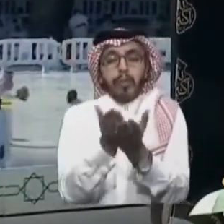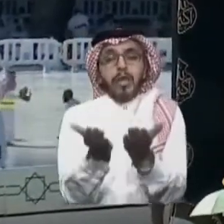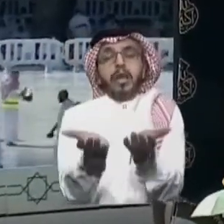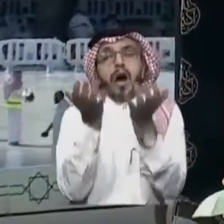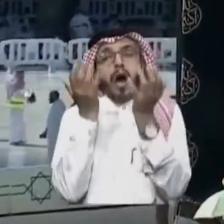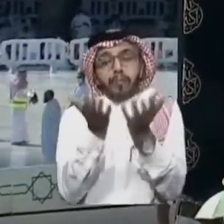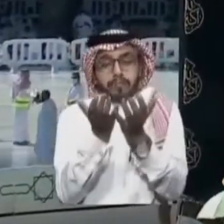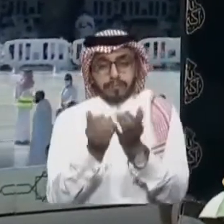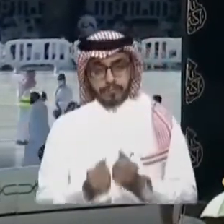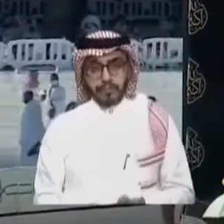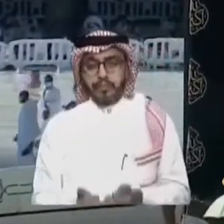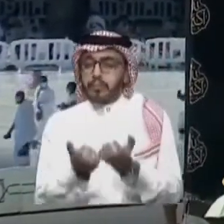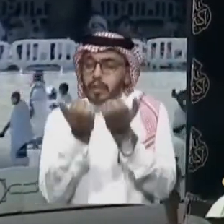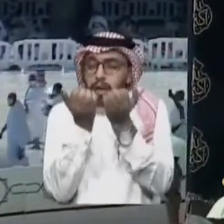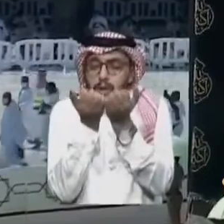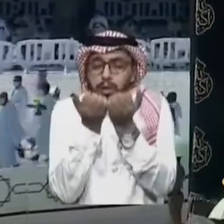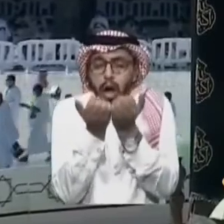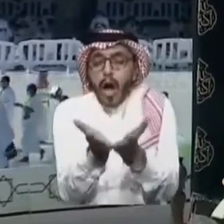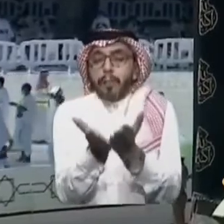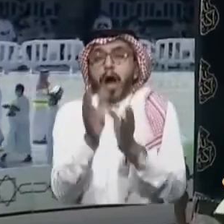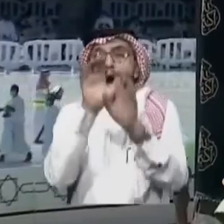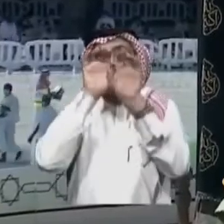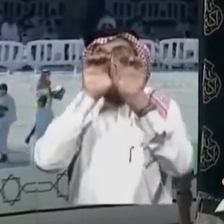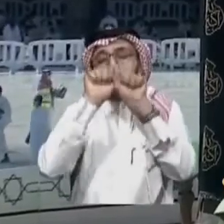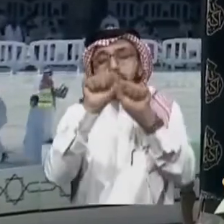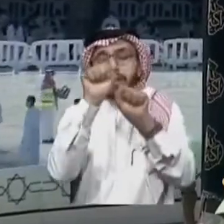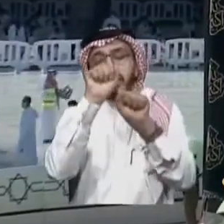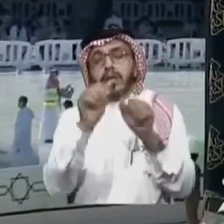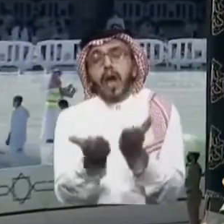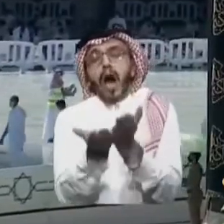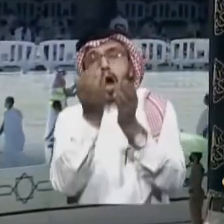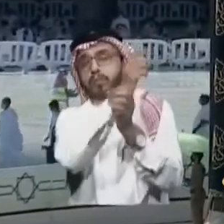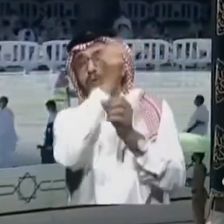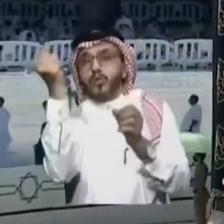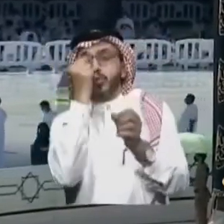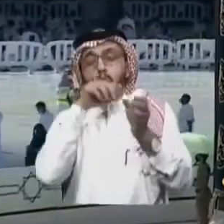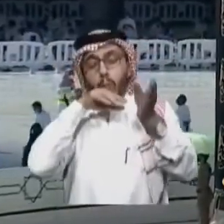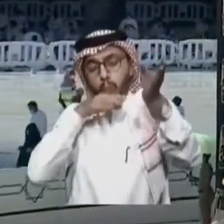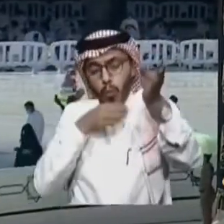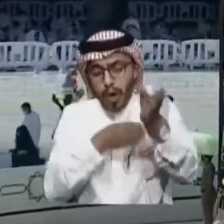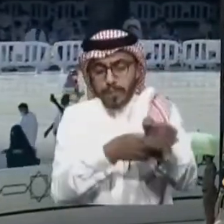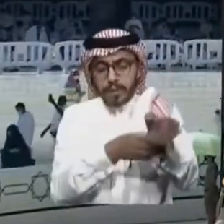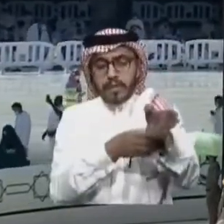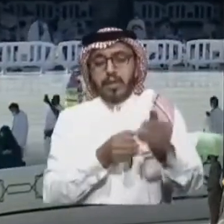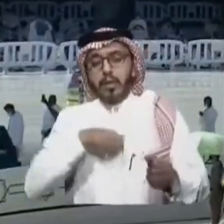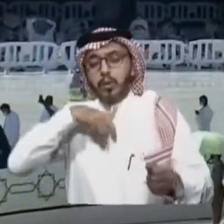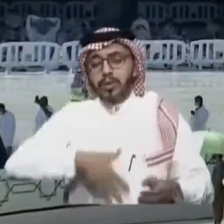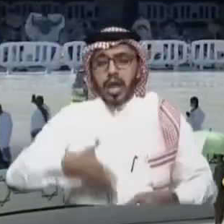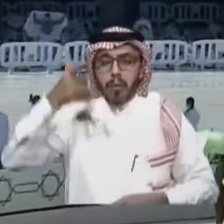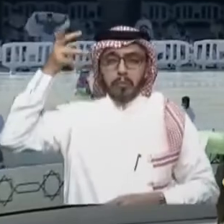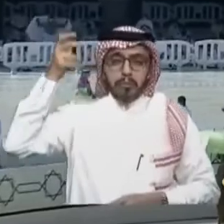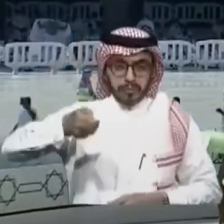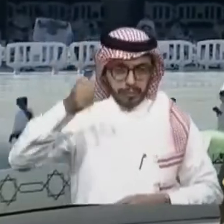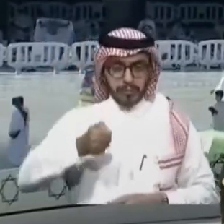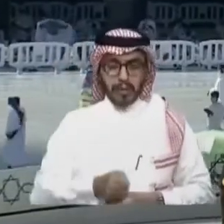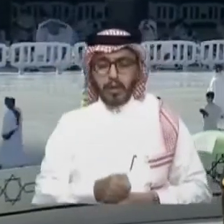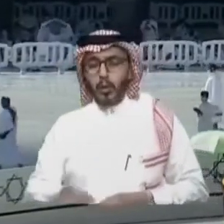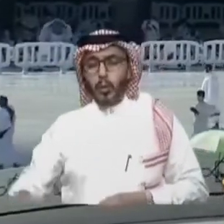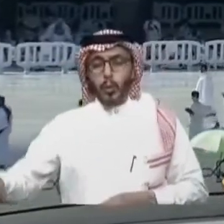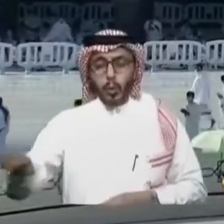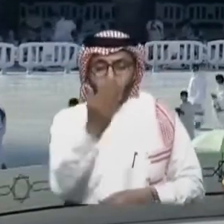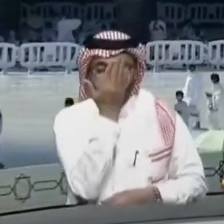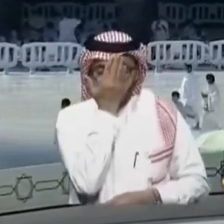رب العالمين. اللهم انصر دينك وكتابك وسنة نبيك محمد صلى الله عليه وسلم